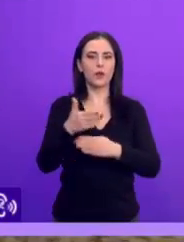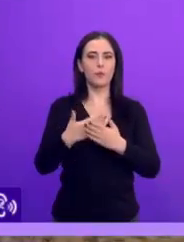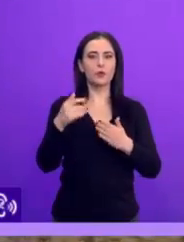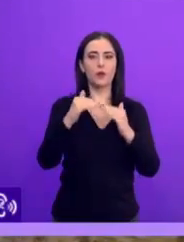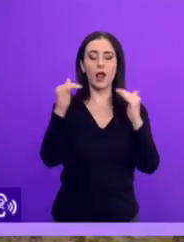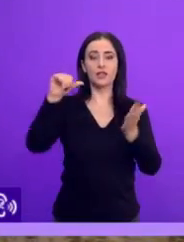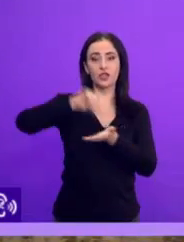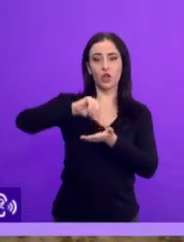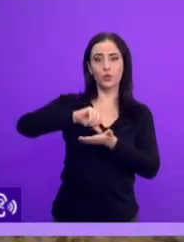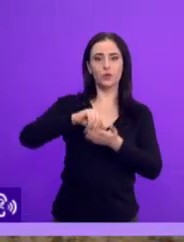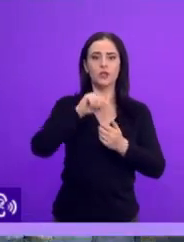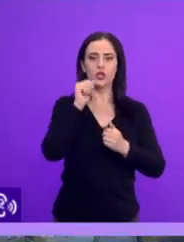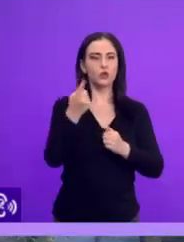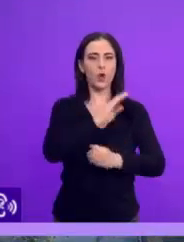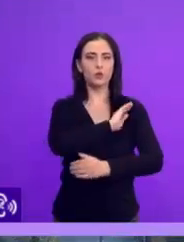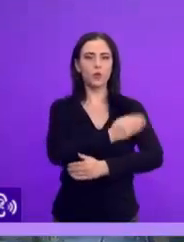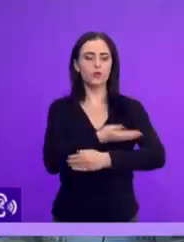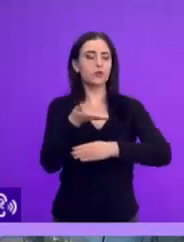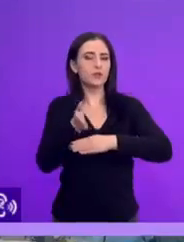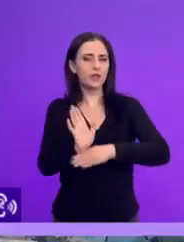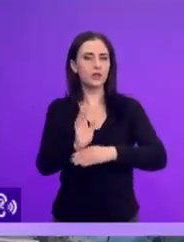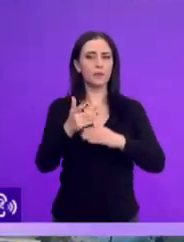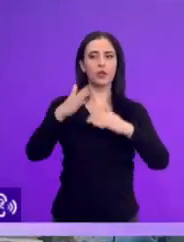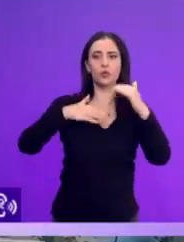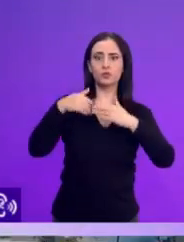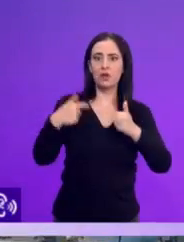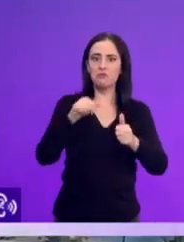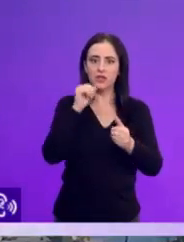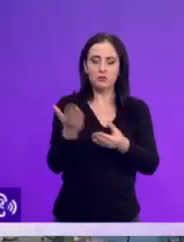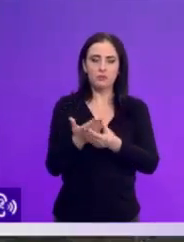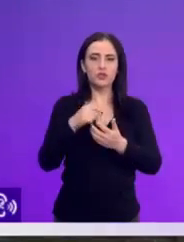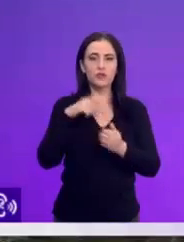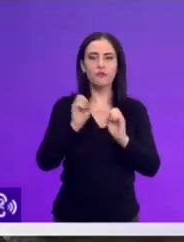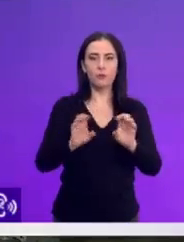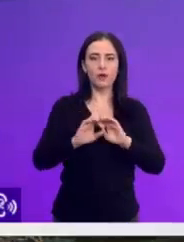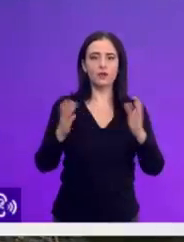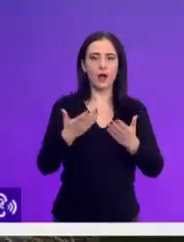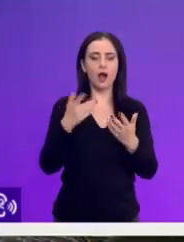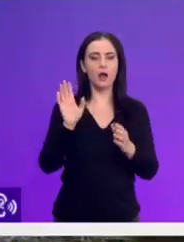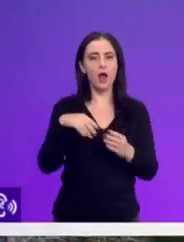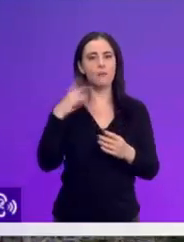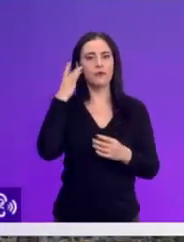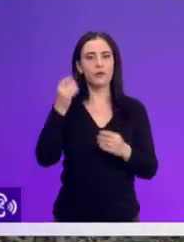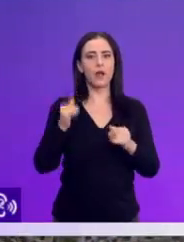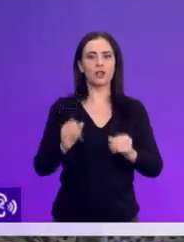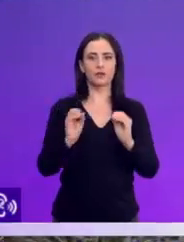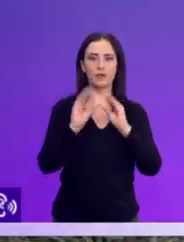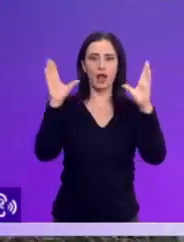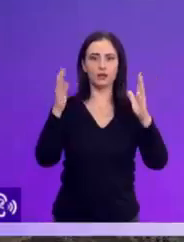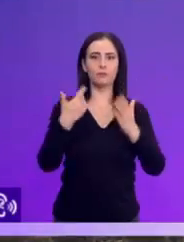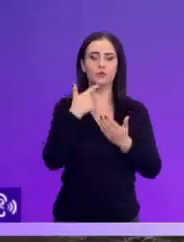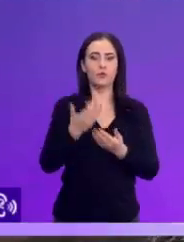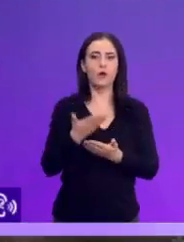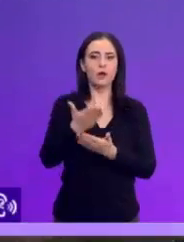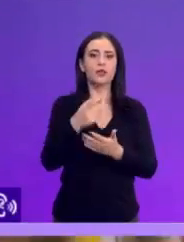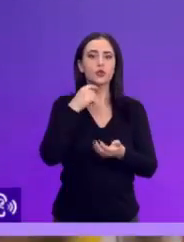incendiu, nici autorizație de construcție. Sunt informații pe care le-am aflat în această dimineață chiar de la prefectul